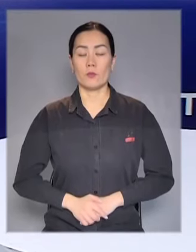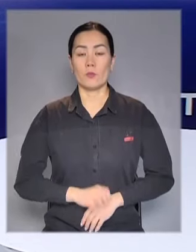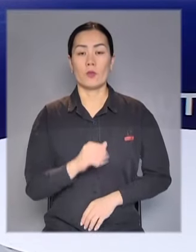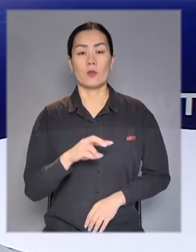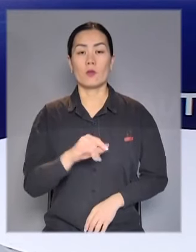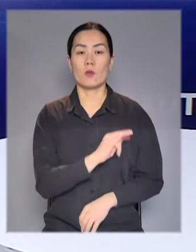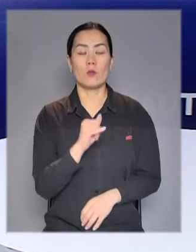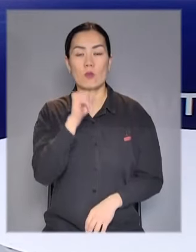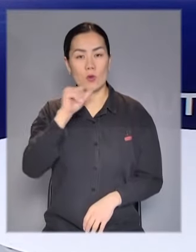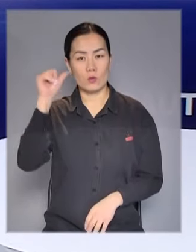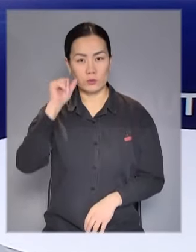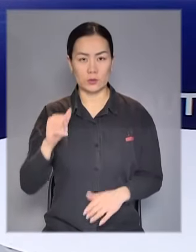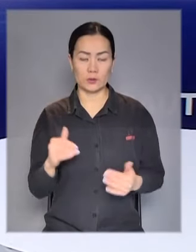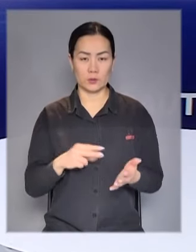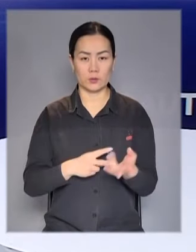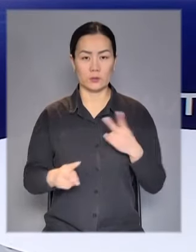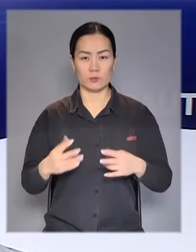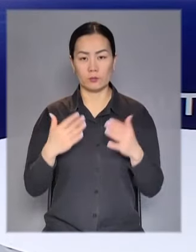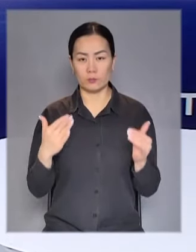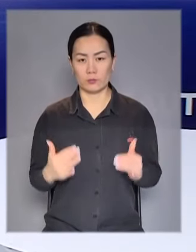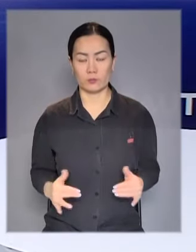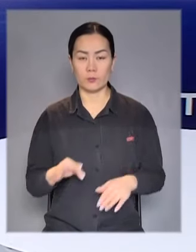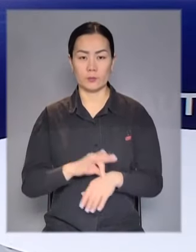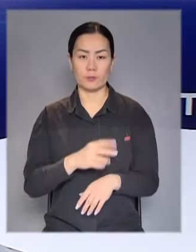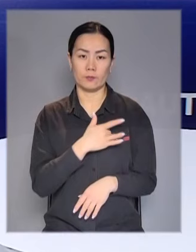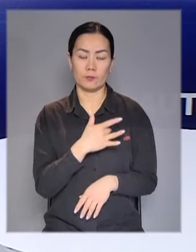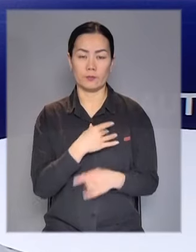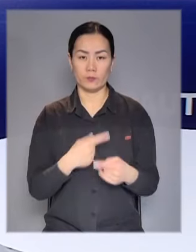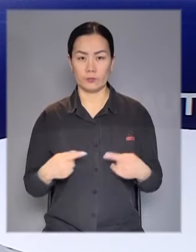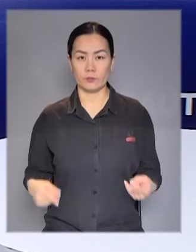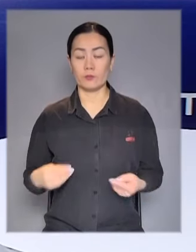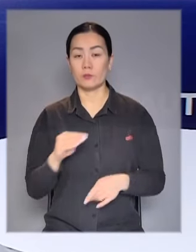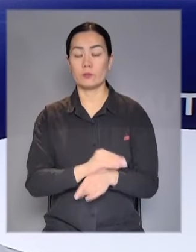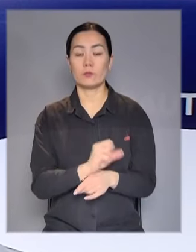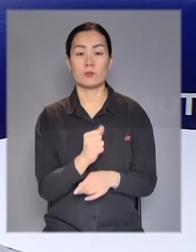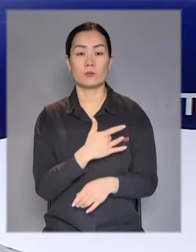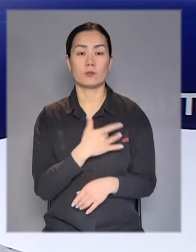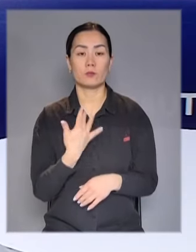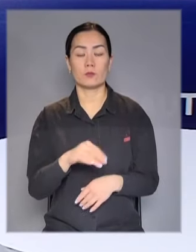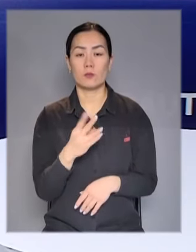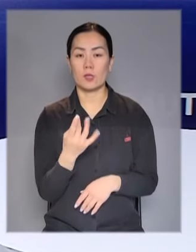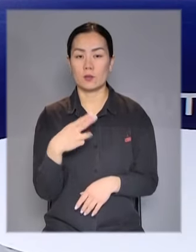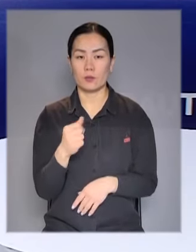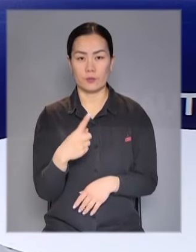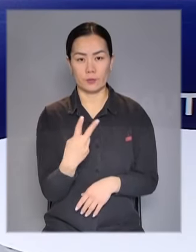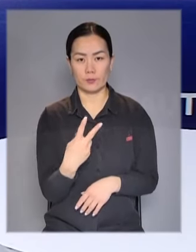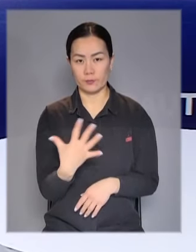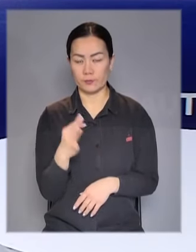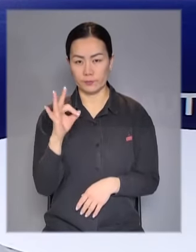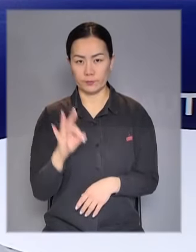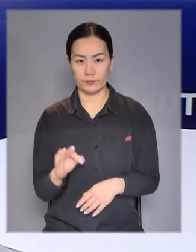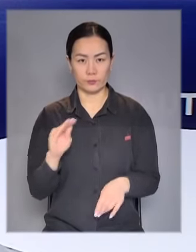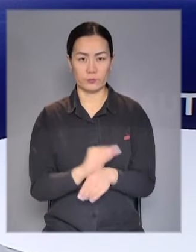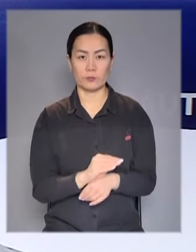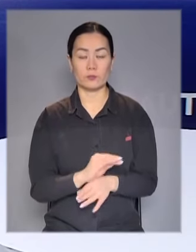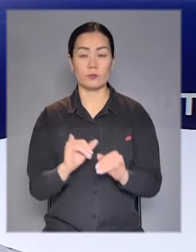В Атырауской области в прошлом году снизилась смертность от сердечно-сосудистых заболеваний, в том числе от инфаркта миокарда на 25%. В